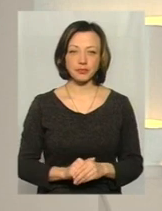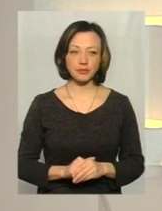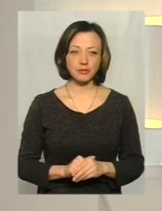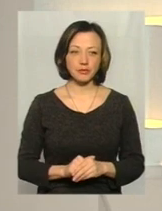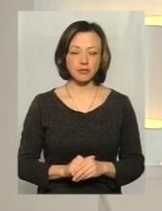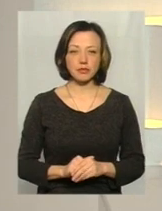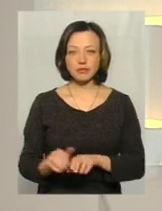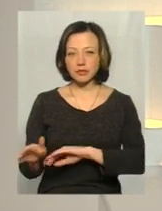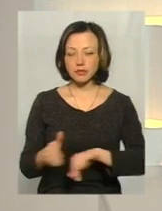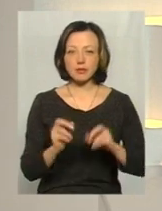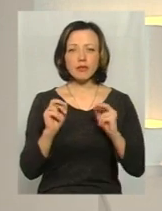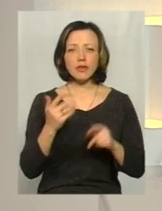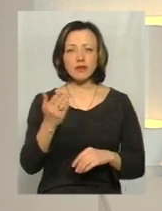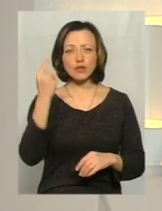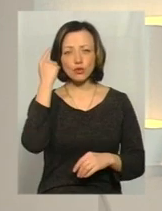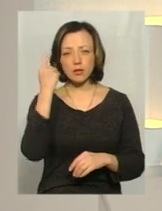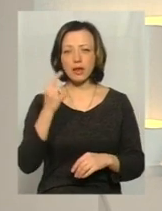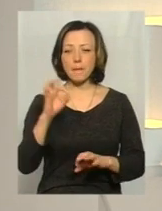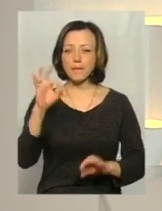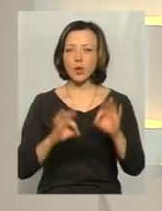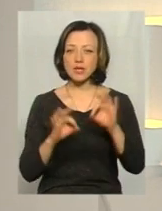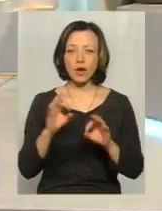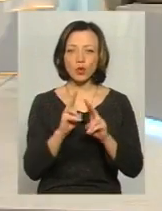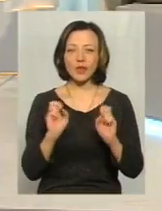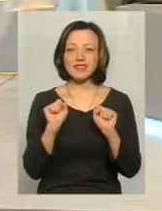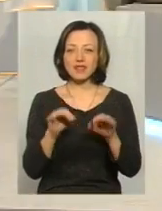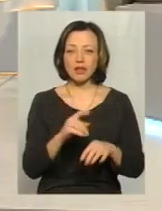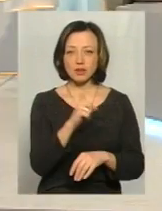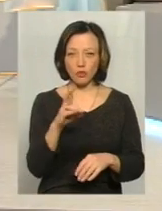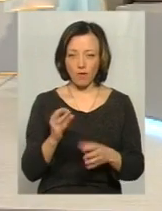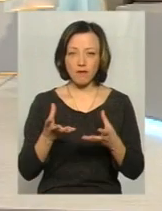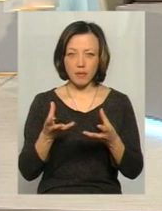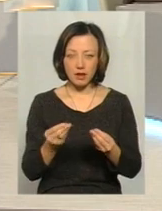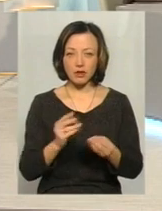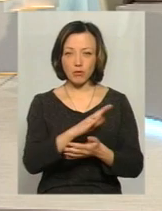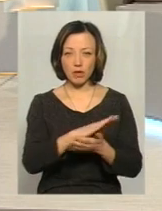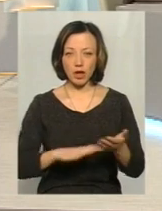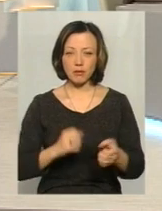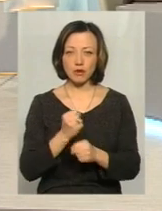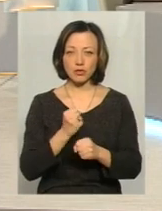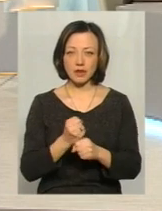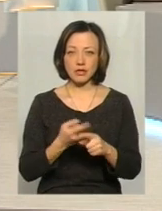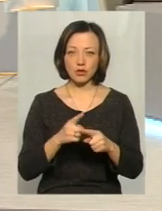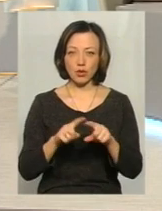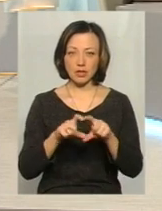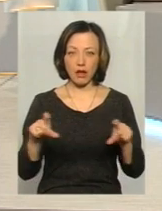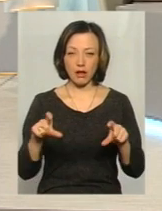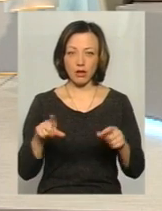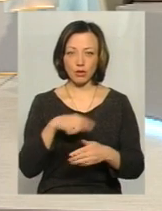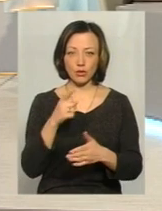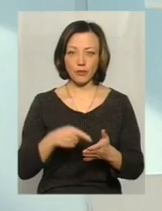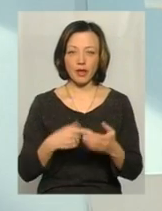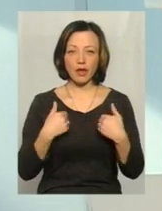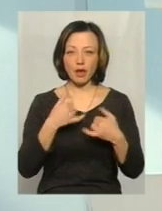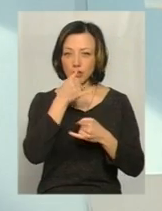А як думаєте, відсоток тих, хто не склав ЗНО, якимось чином повпливає на подальше функціонування самого закладу? Я